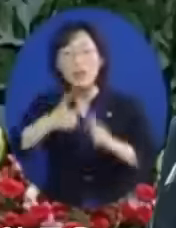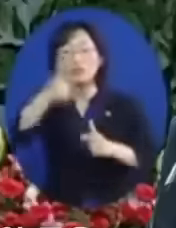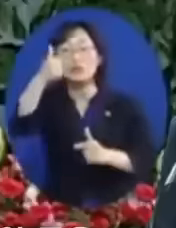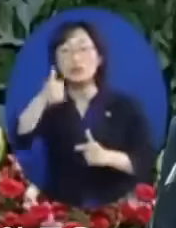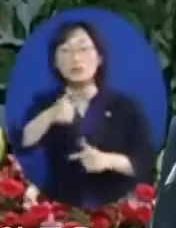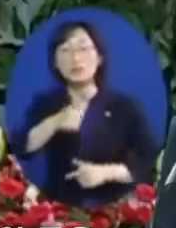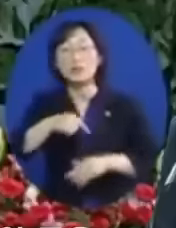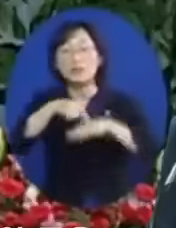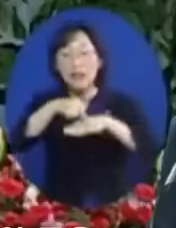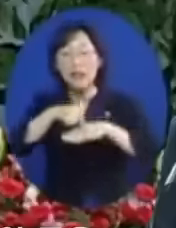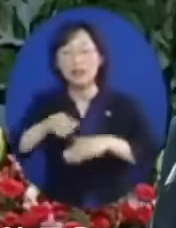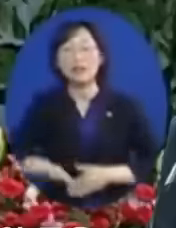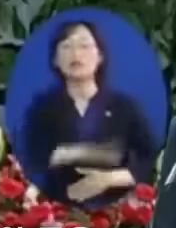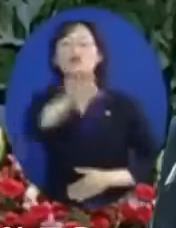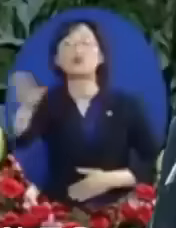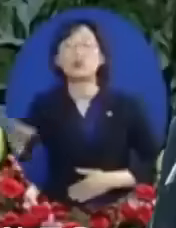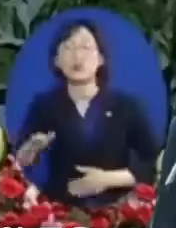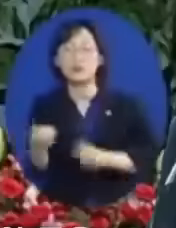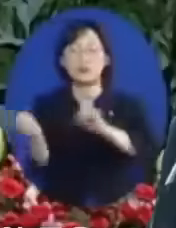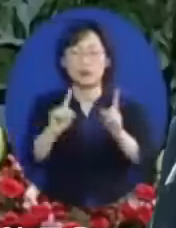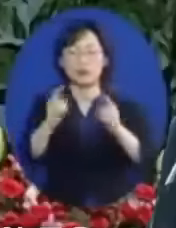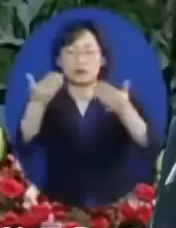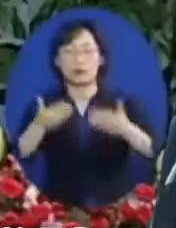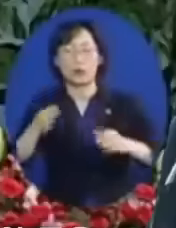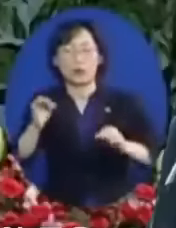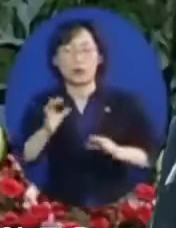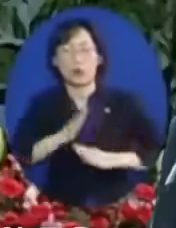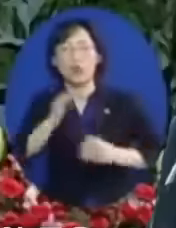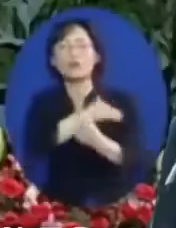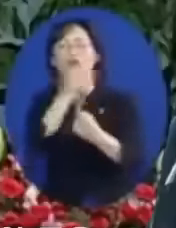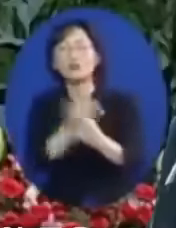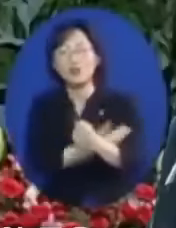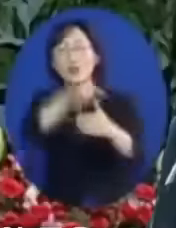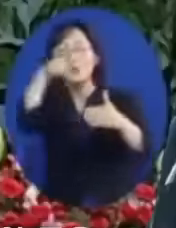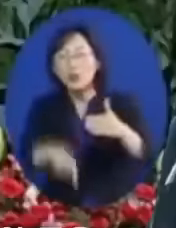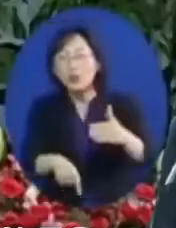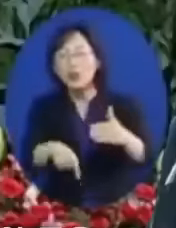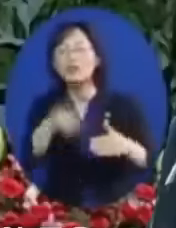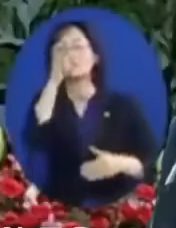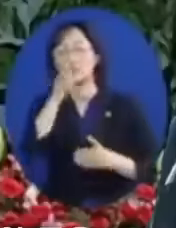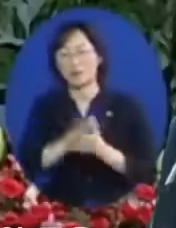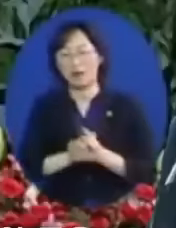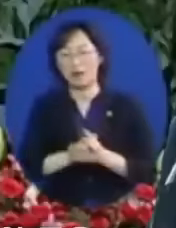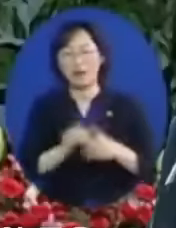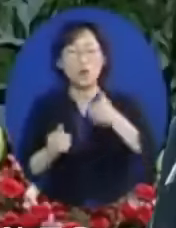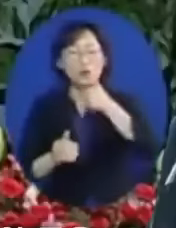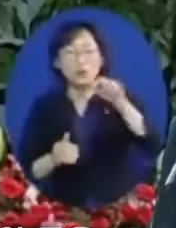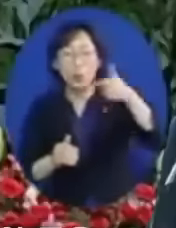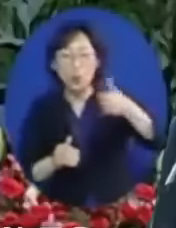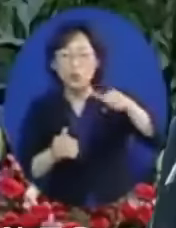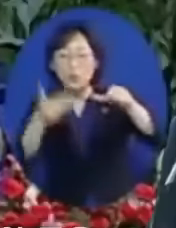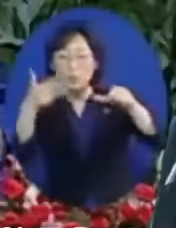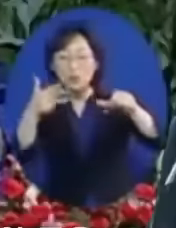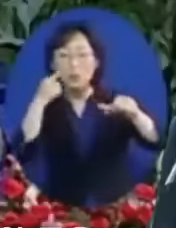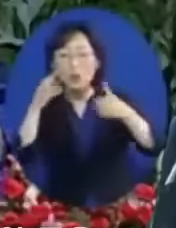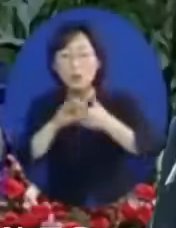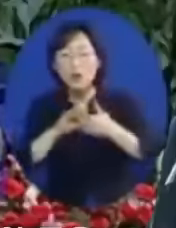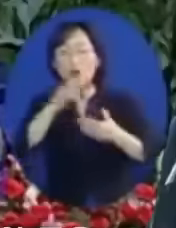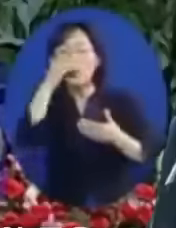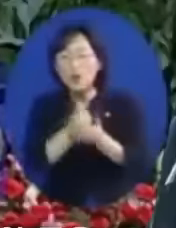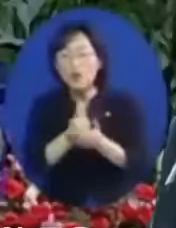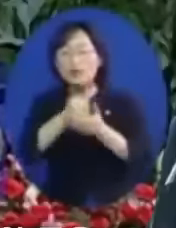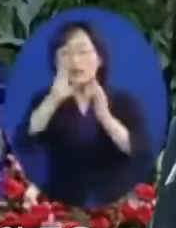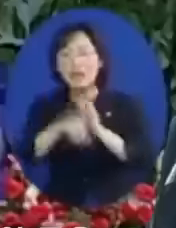살은 우리를 살리는 놀라운 능력이 그 속에 들어있는 것입니다. 로마서 5장 8절에 우리가 아직 죄인 되었을